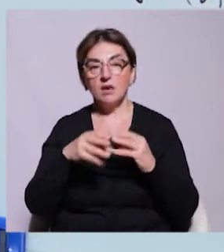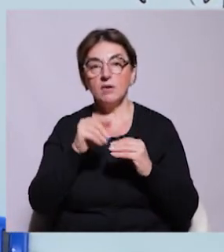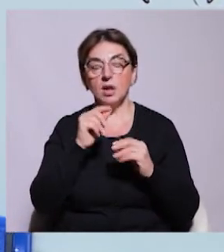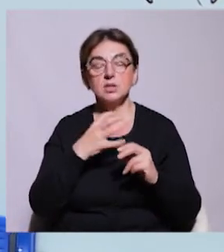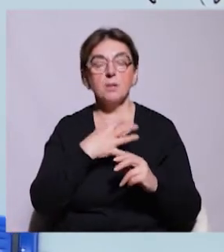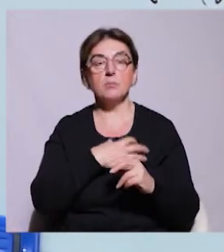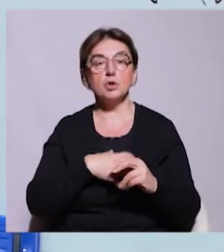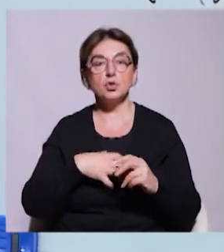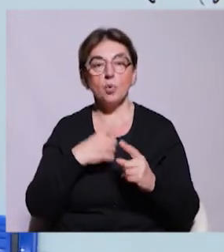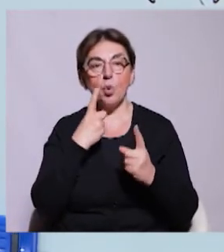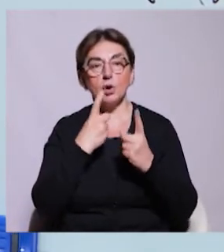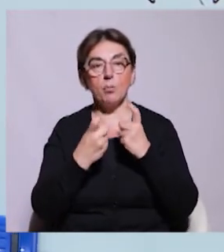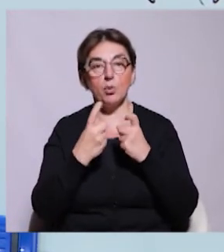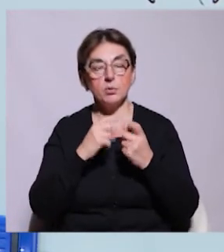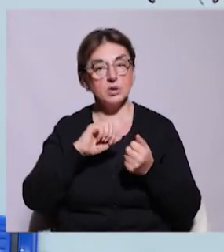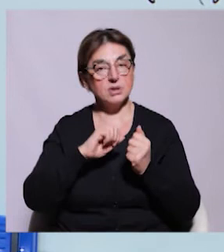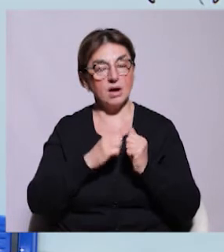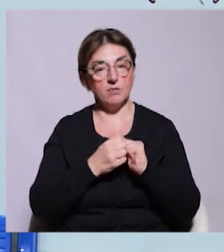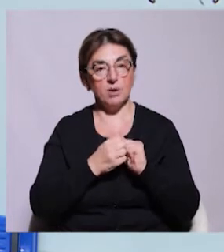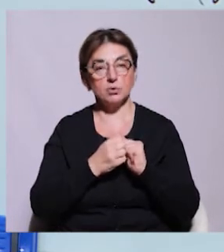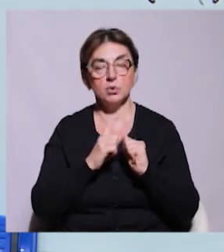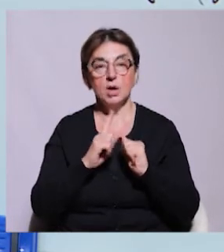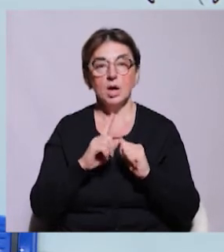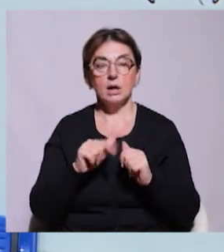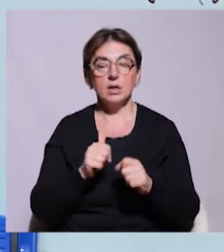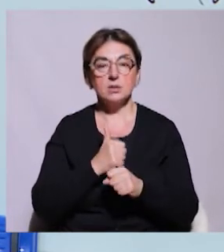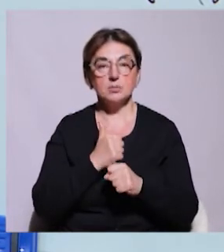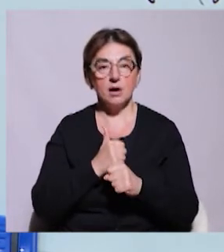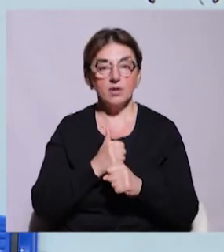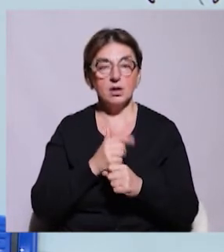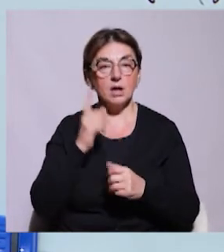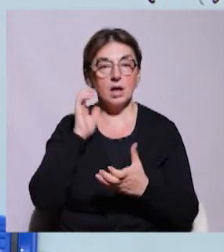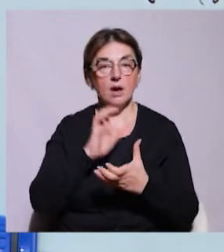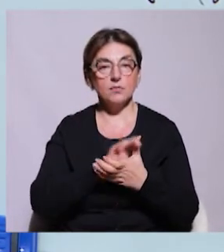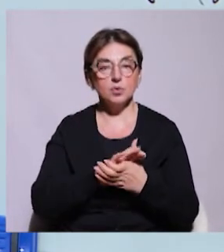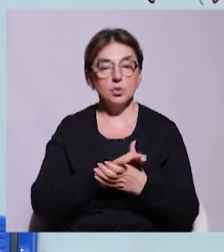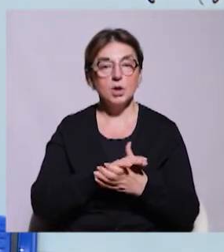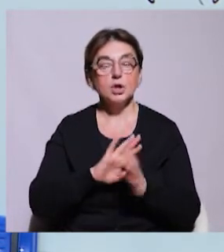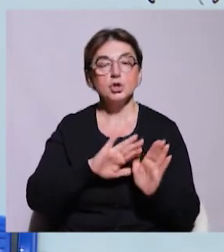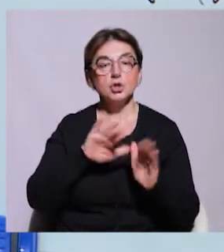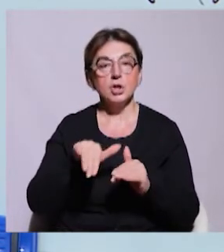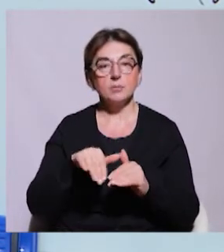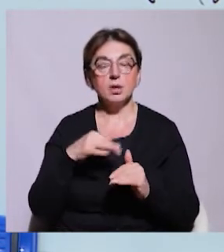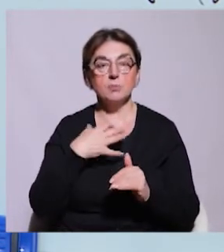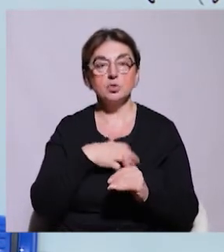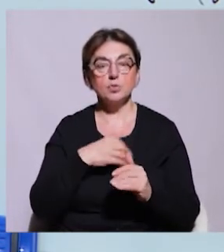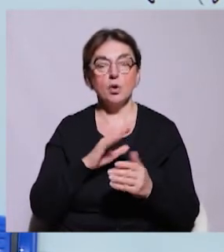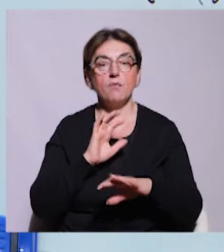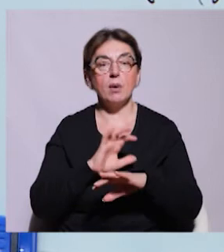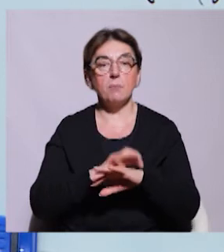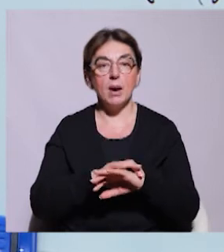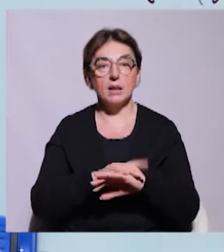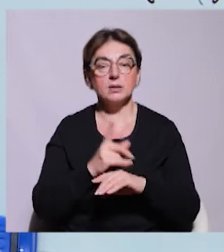ეს ყველა მნიშვნელოვანი ინფორმაცია ჩვენ დავიმახსოვროთ და რაც თავარია გავიაზროთ. გადავიდეთ შემდეგ მნიშვნელოვან